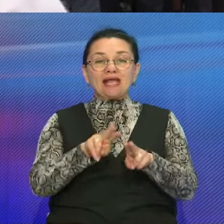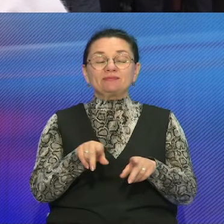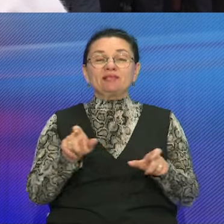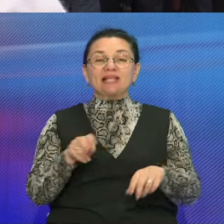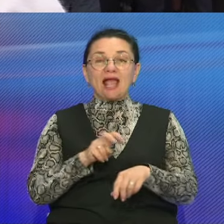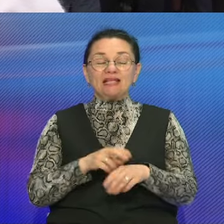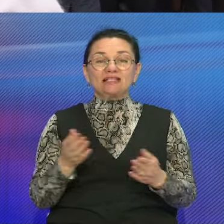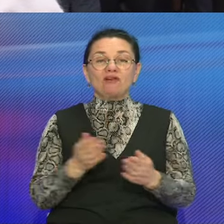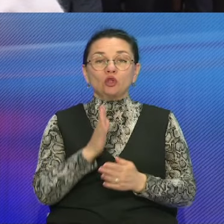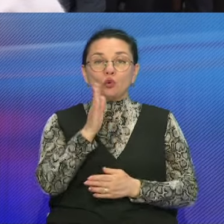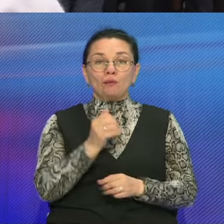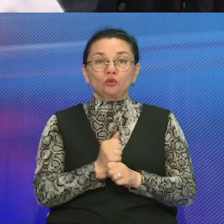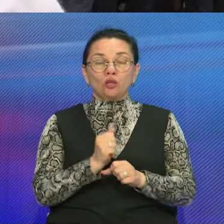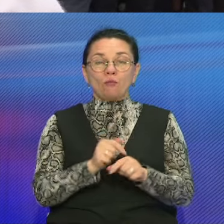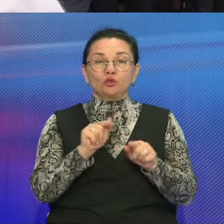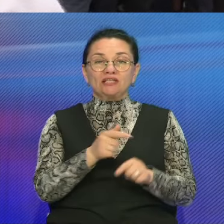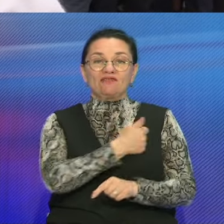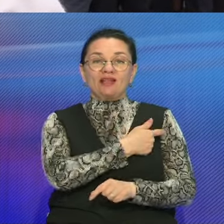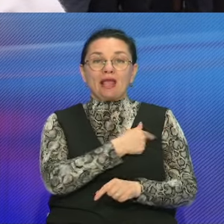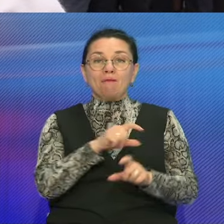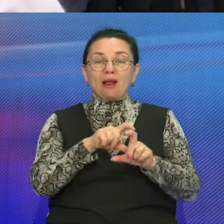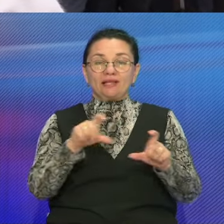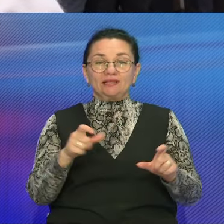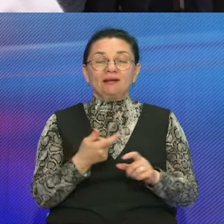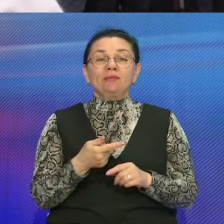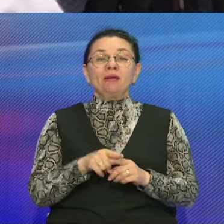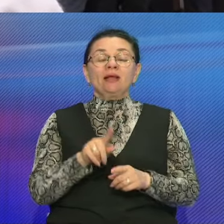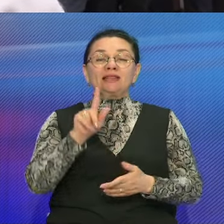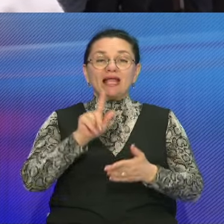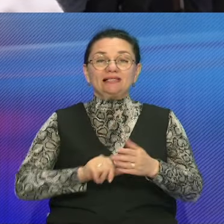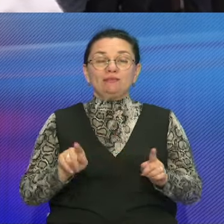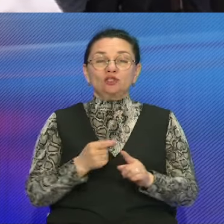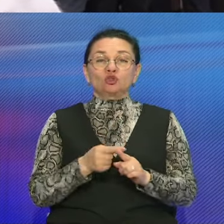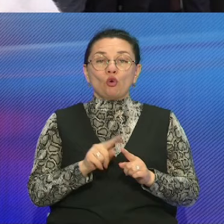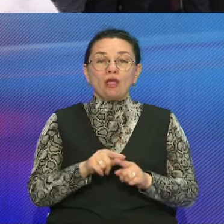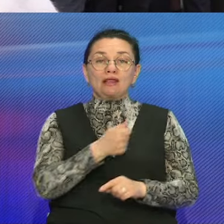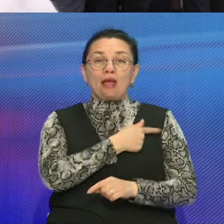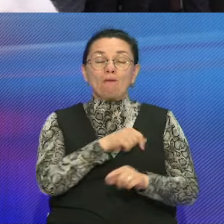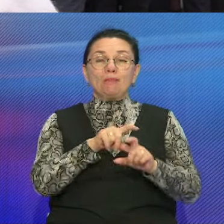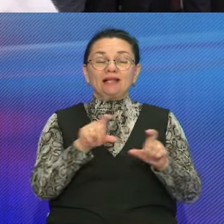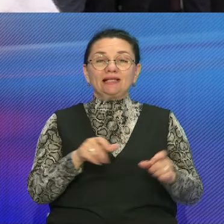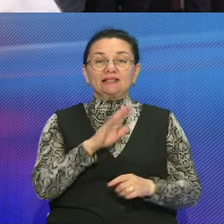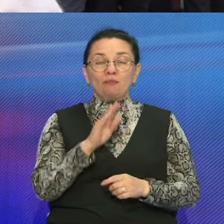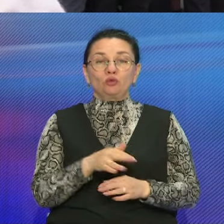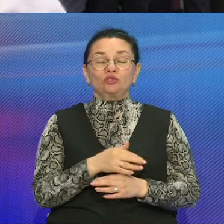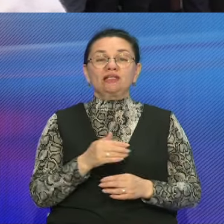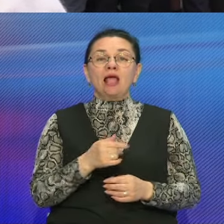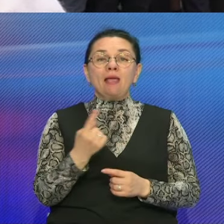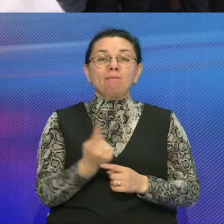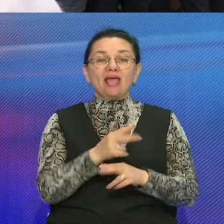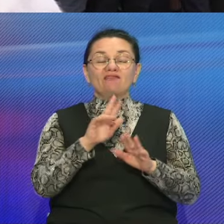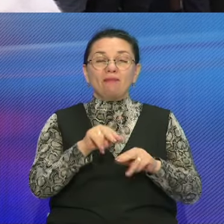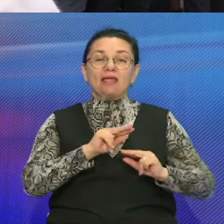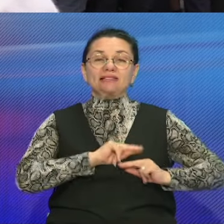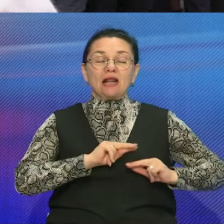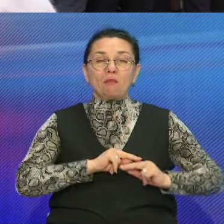будут работать в этой больнице. Я очень надеюсь, что эта больница станет первым рабочим местом для многих молодых врачей, которые заканчивают